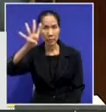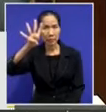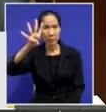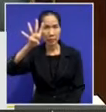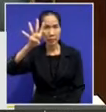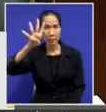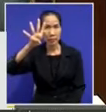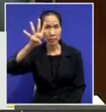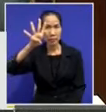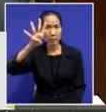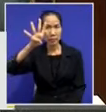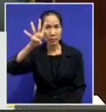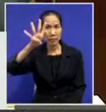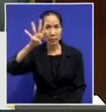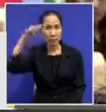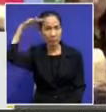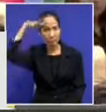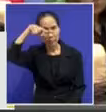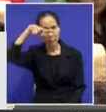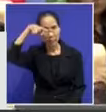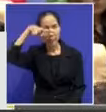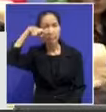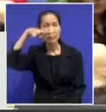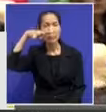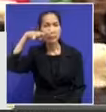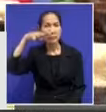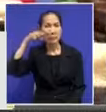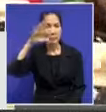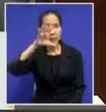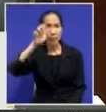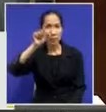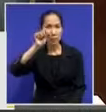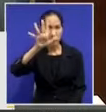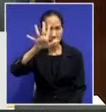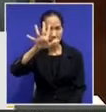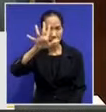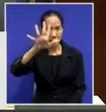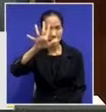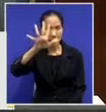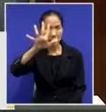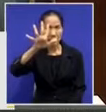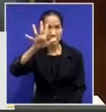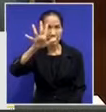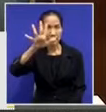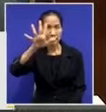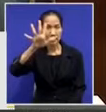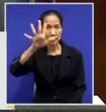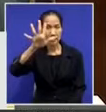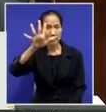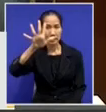ทิมสุวรรณ นายธนาธรจึงรุ่งเรืองกิจครับ 525นายสลันวุฒิสลันเก